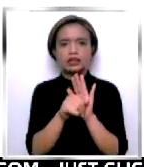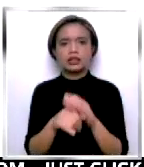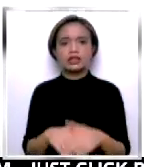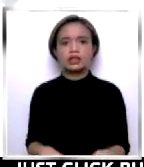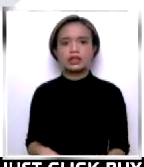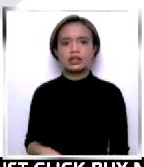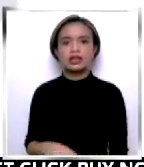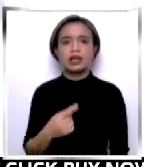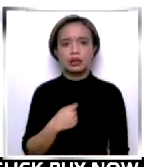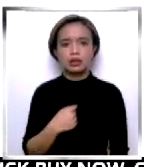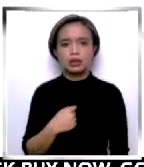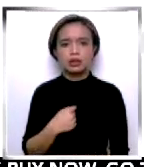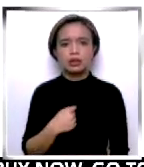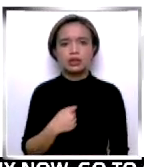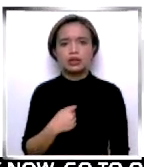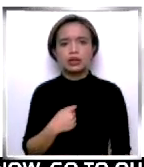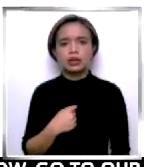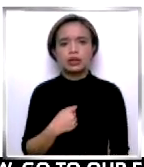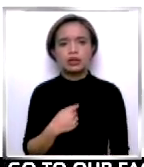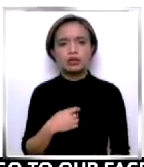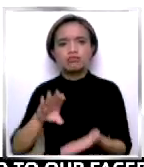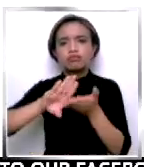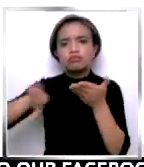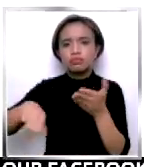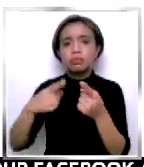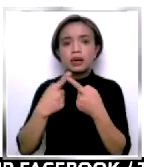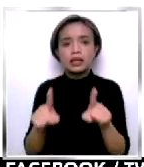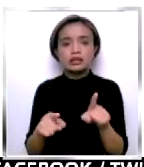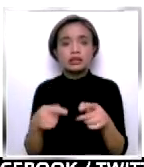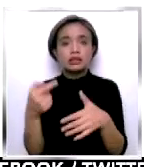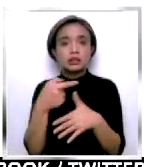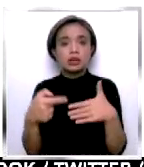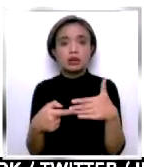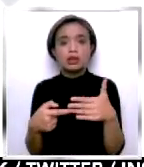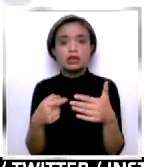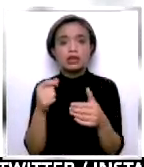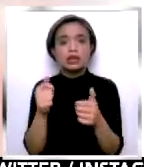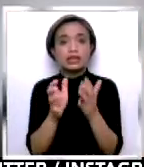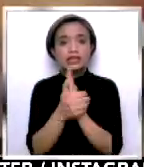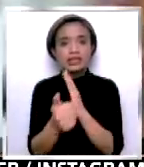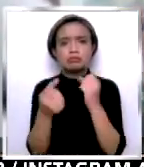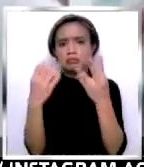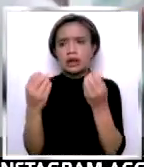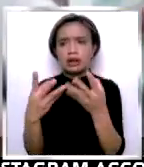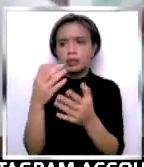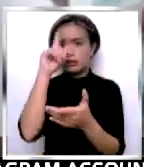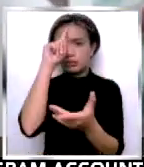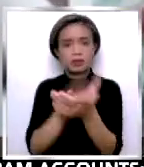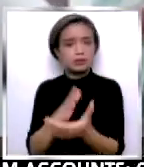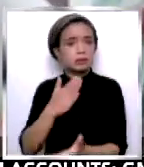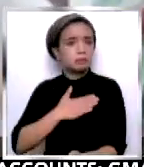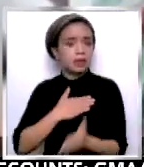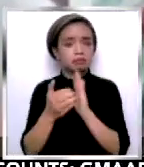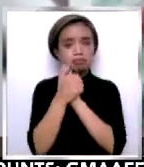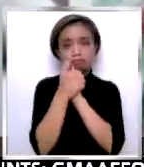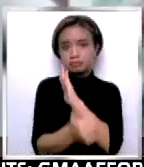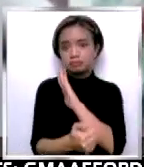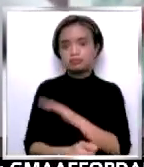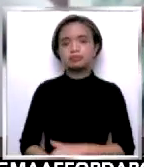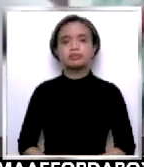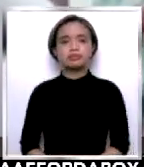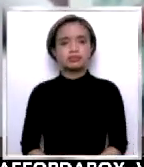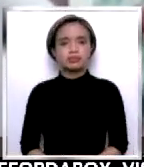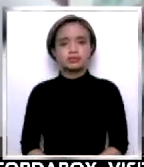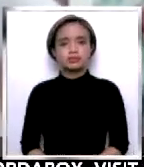out. But qualifications wise, marami naman naniniwala sa aking kakayahan. Para sa GMA